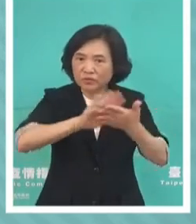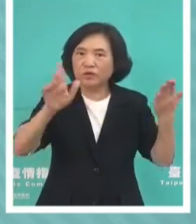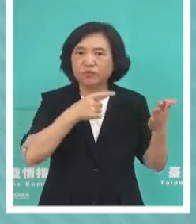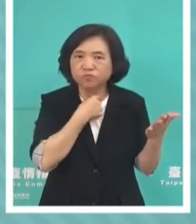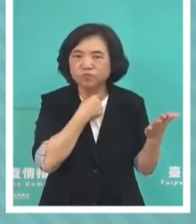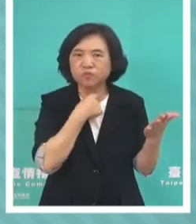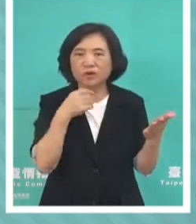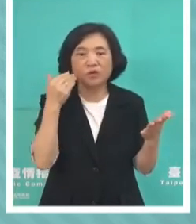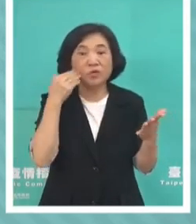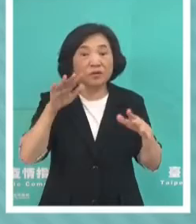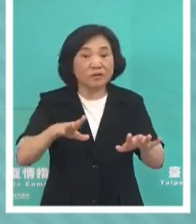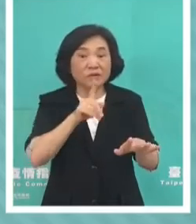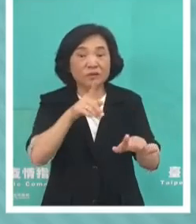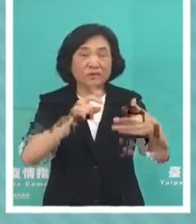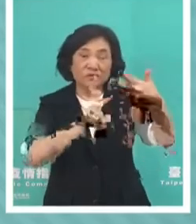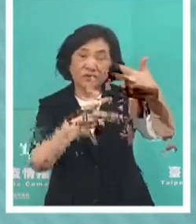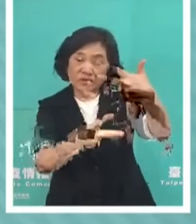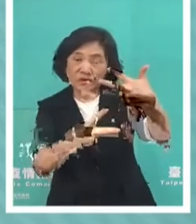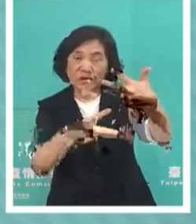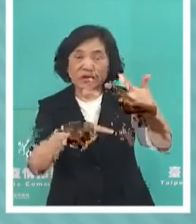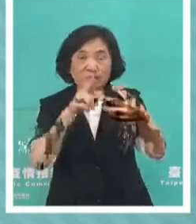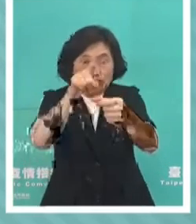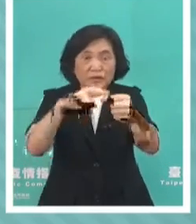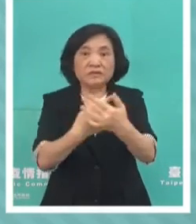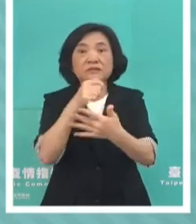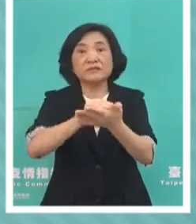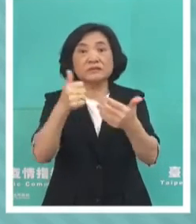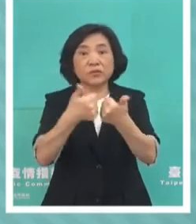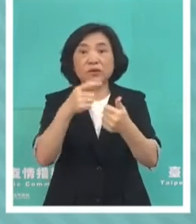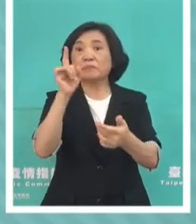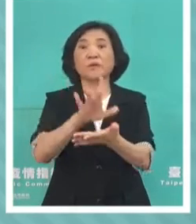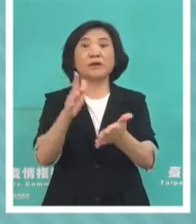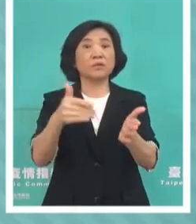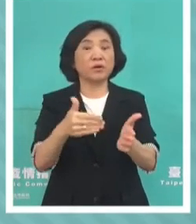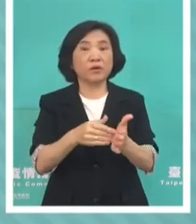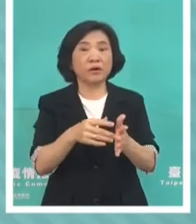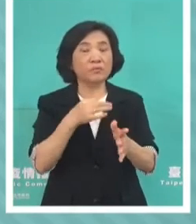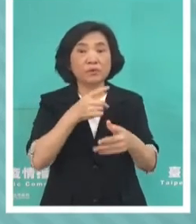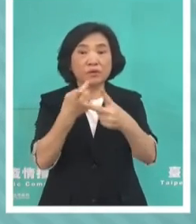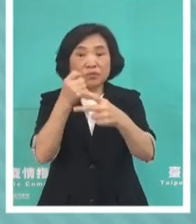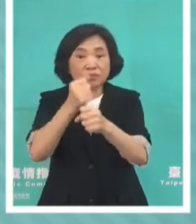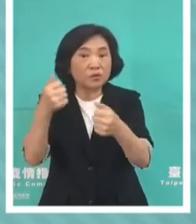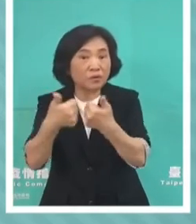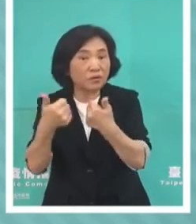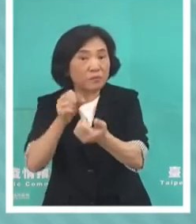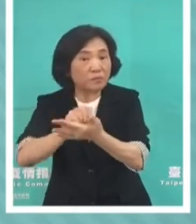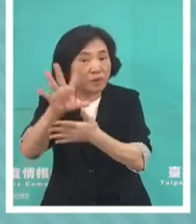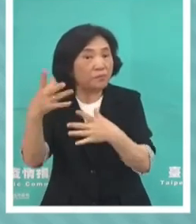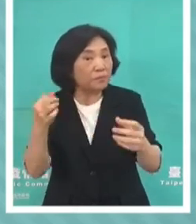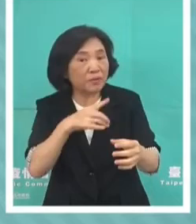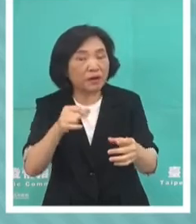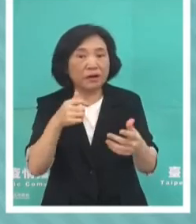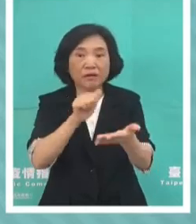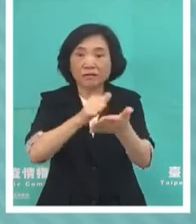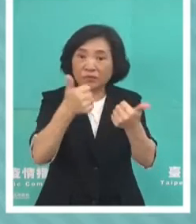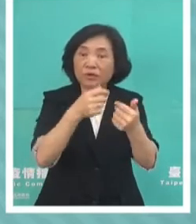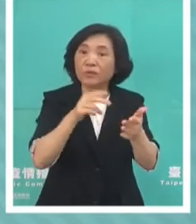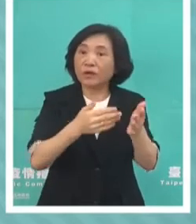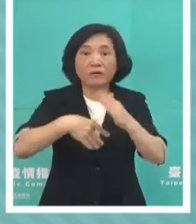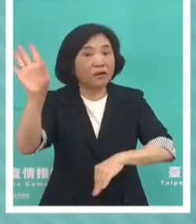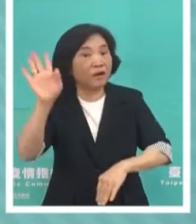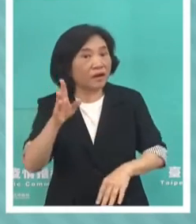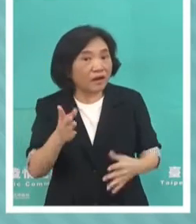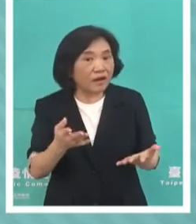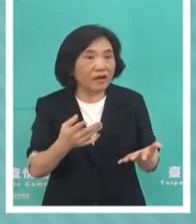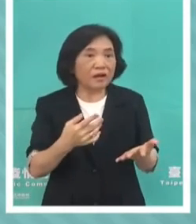今天难道你要讲说那一天他唯一的目的就是开个记者会，也没有开工作会，也没有干什么，然后开完记者会就要跑掉，是这样